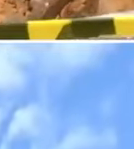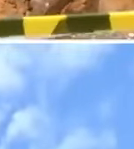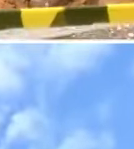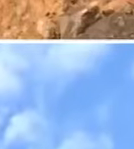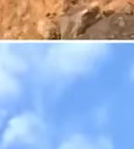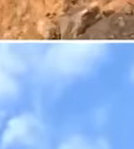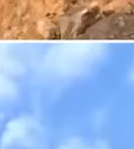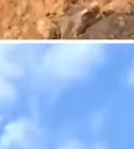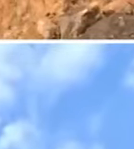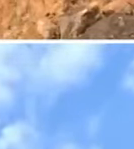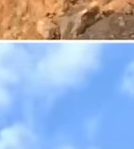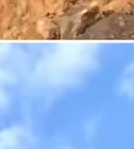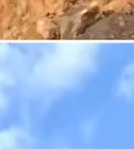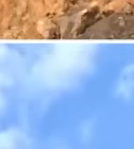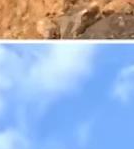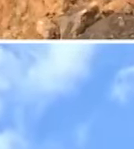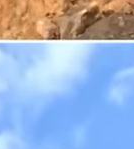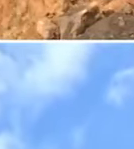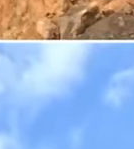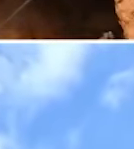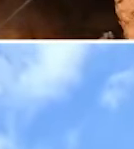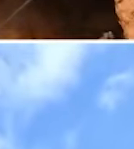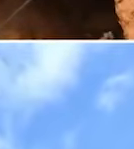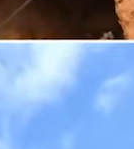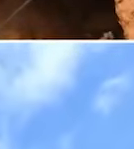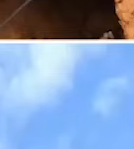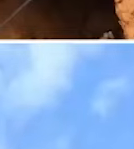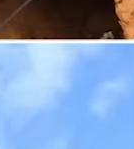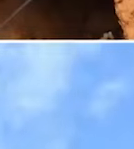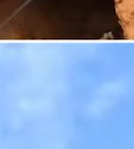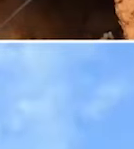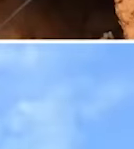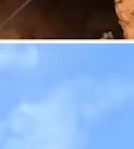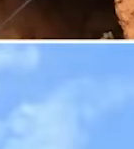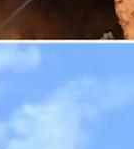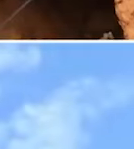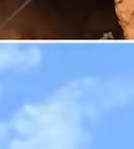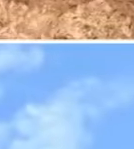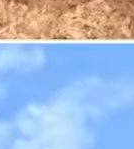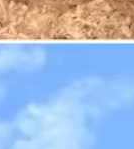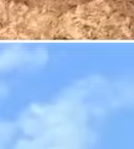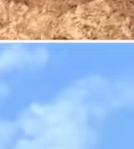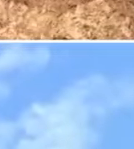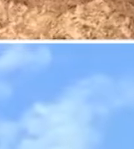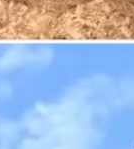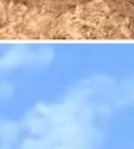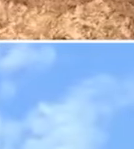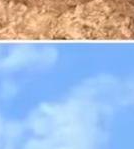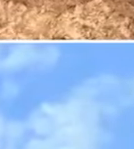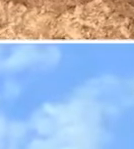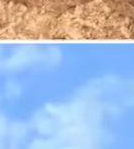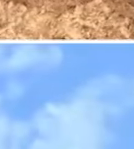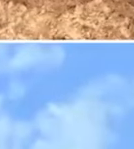jalan kecil antara Desa Karangtengah dan juga Parung Panjang Bogor. Dan di tempat saya berada saat